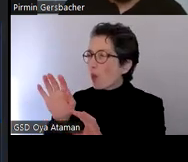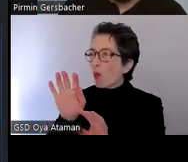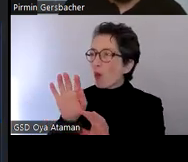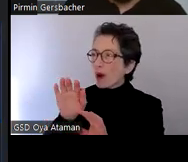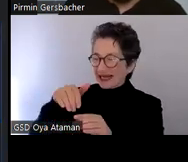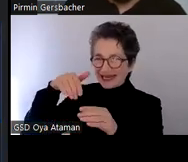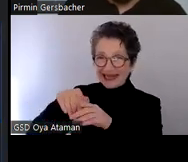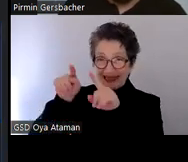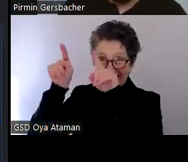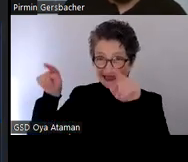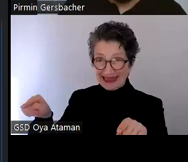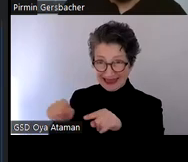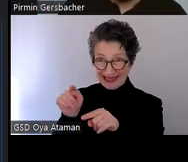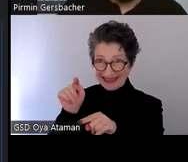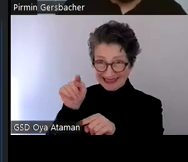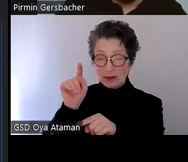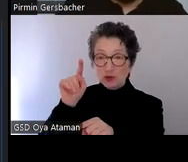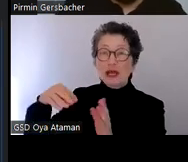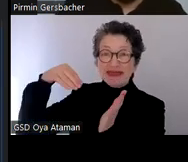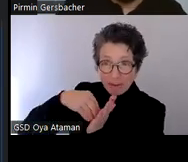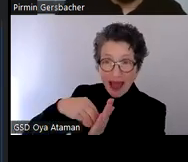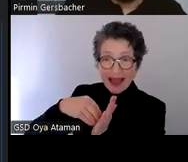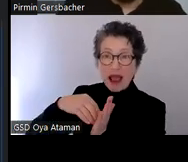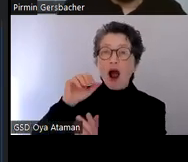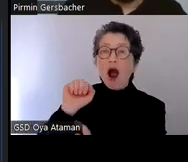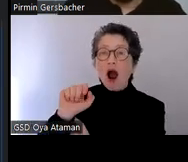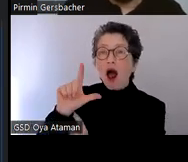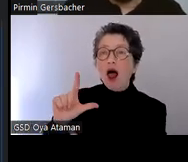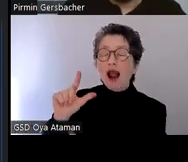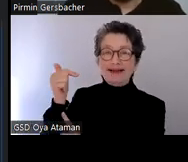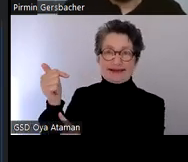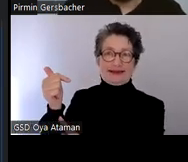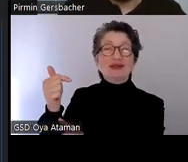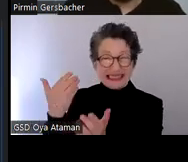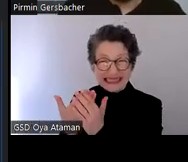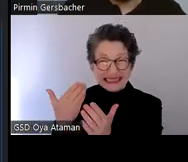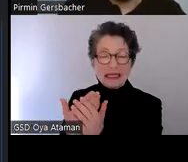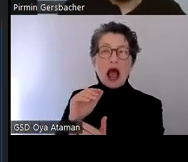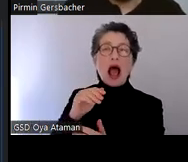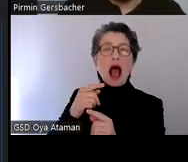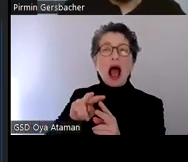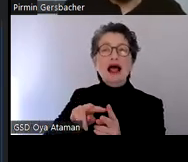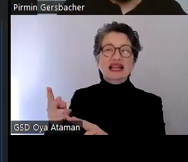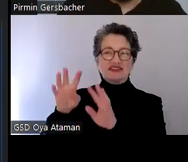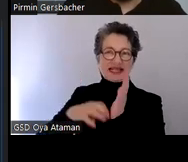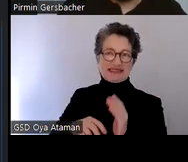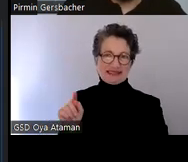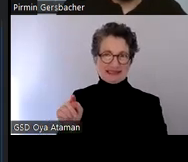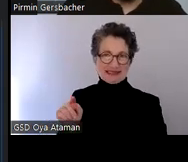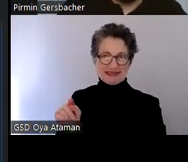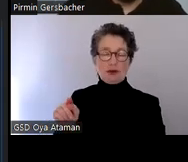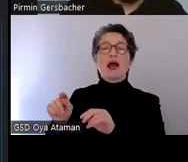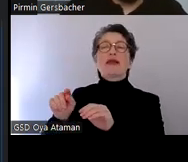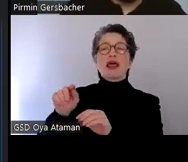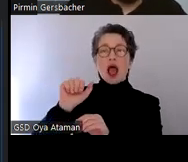in diesem Bild-Element mit dabei stehen, so ein ALT, das ist eben der Alternativtext, Anführungszeichen. Und dann könnte